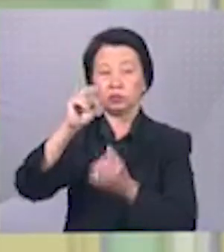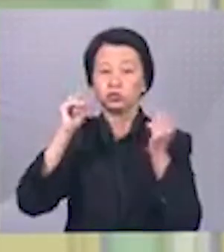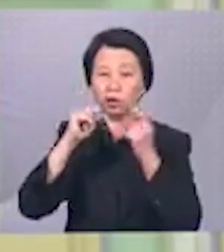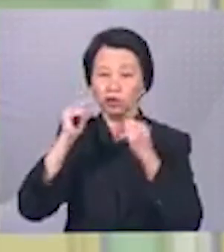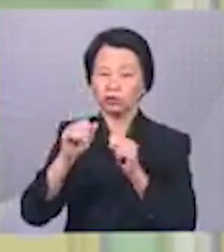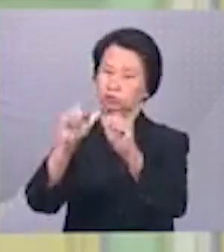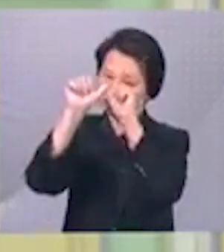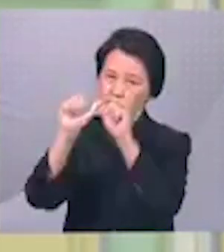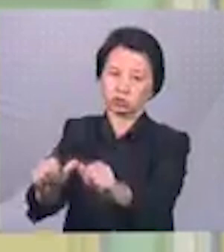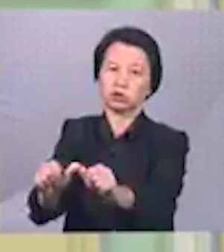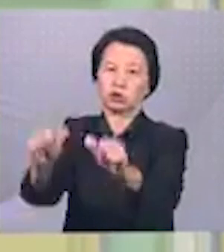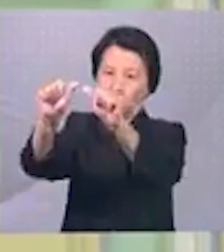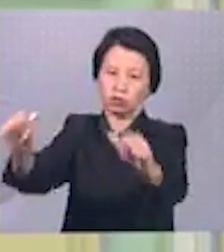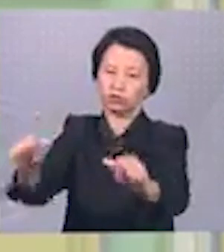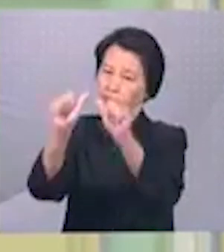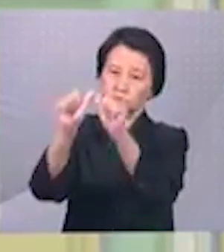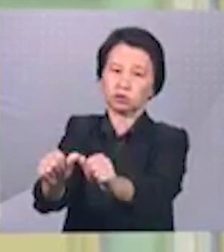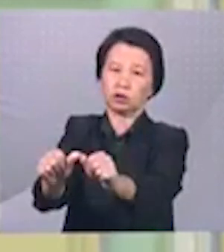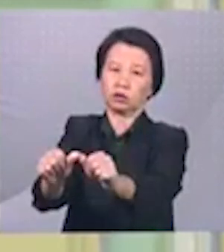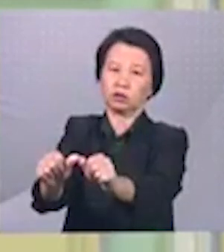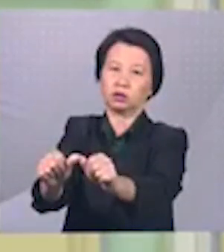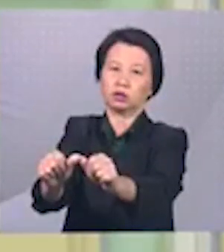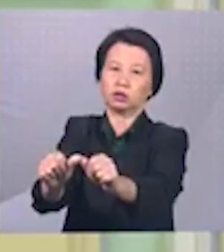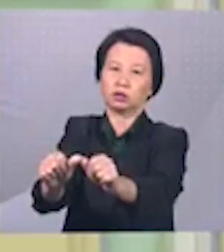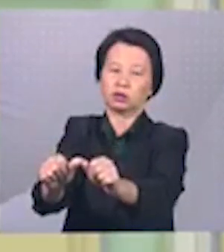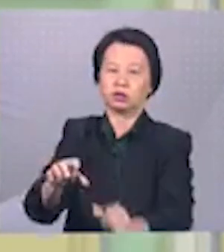universiti masing-masing. InsyaAllah